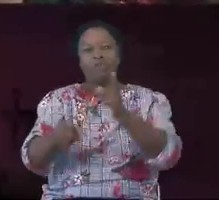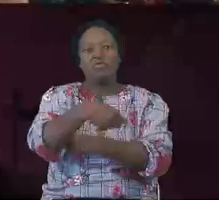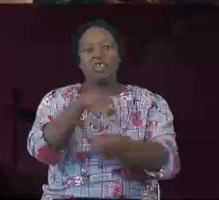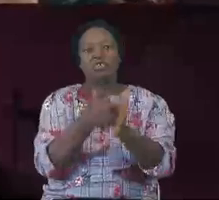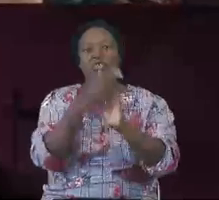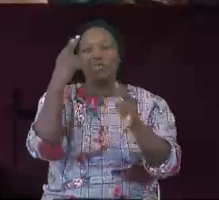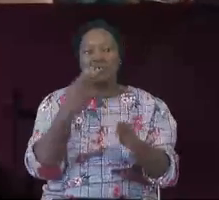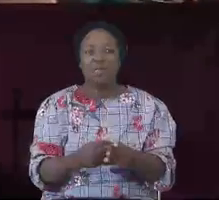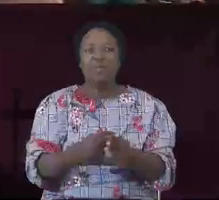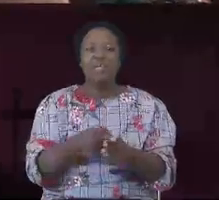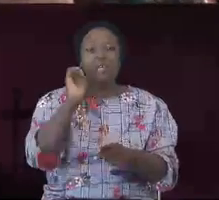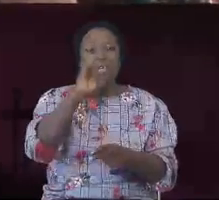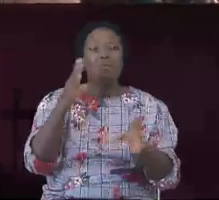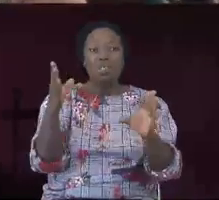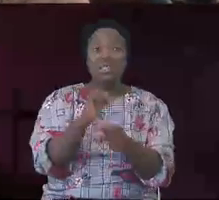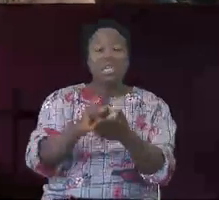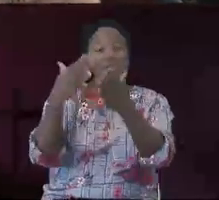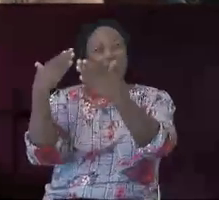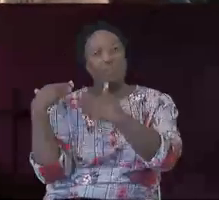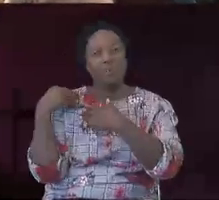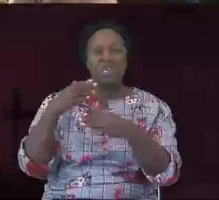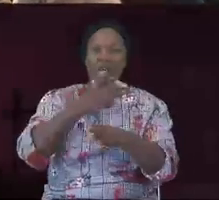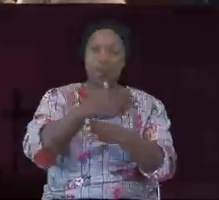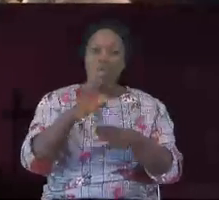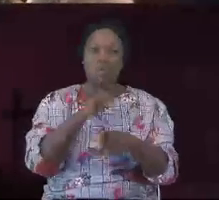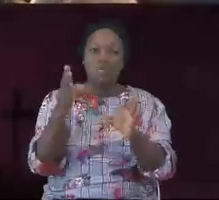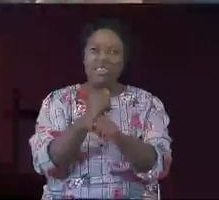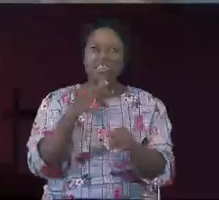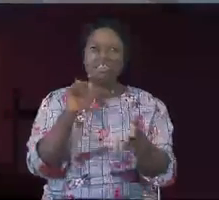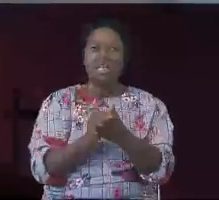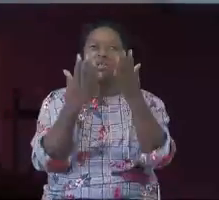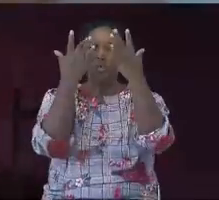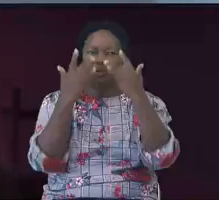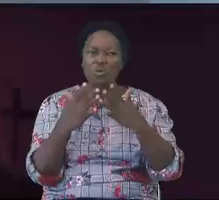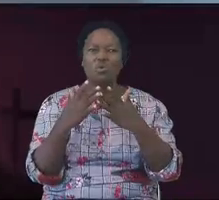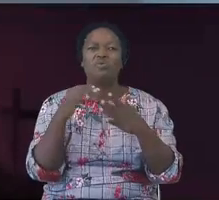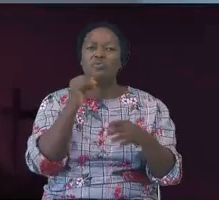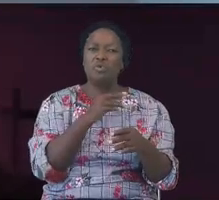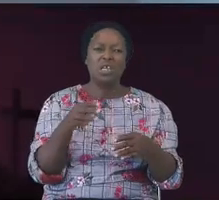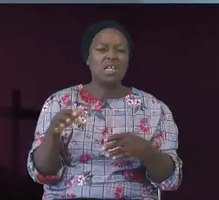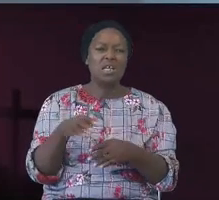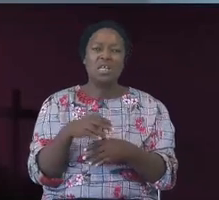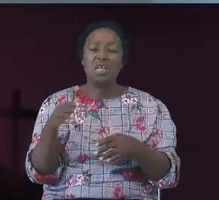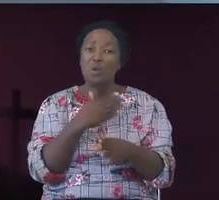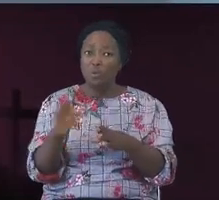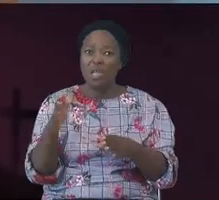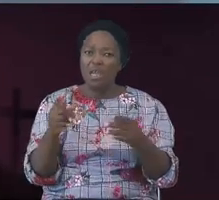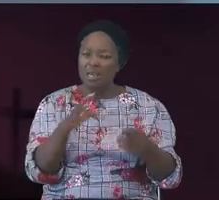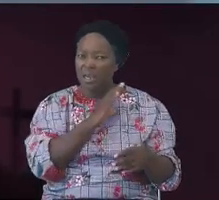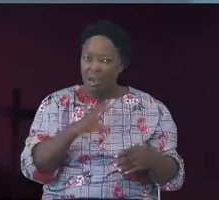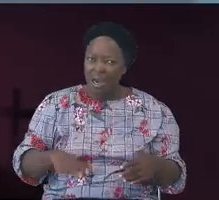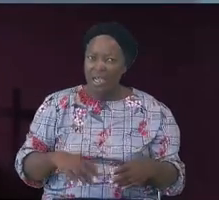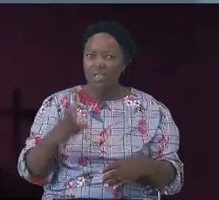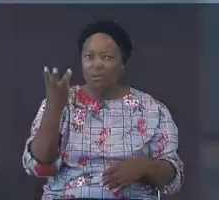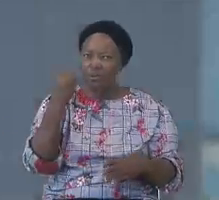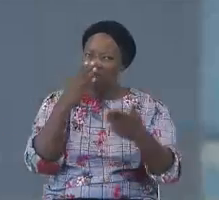tu as mal. Le Seigneur t'accordera la consolation aujourd'hui au nom de Jésus. Il va ôter le fardeau. Il va